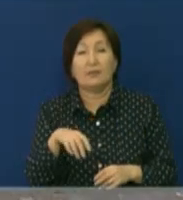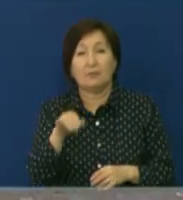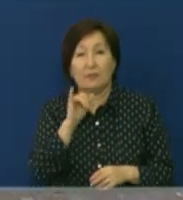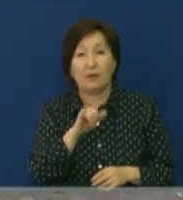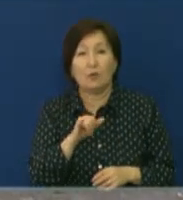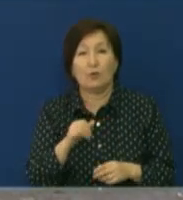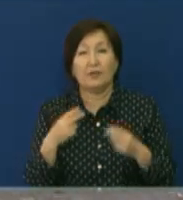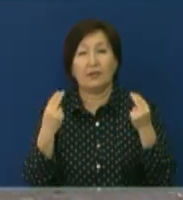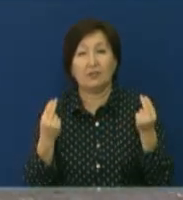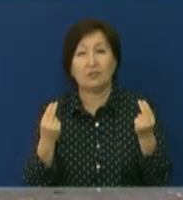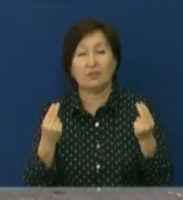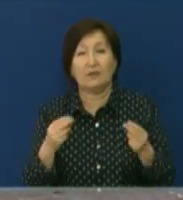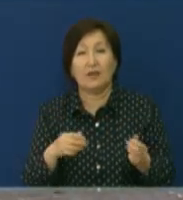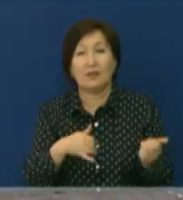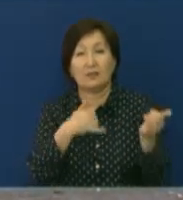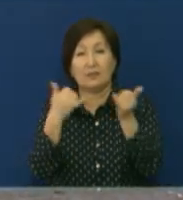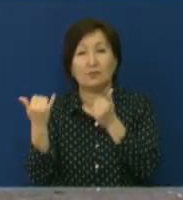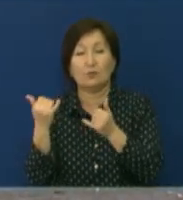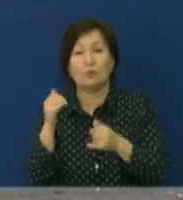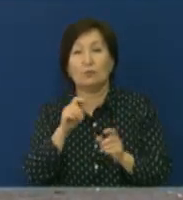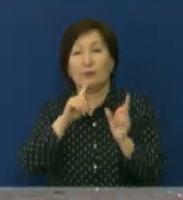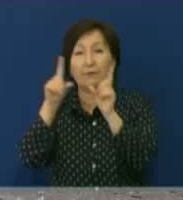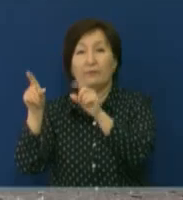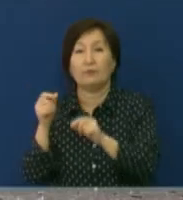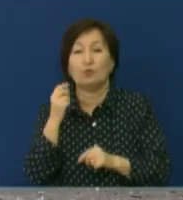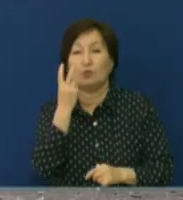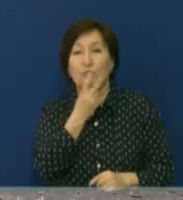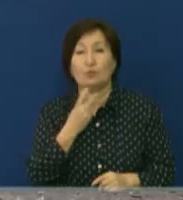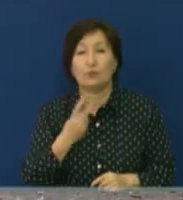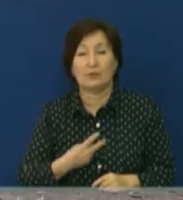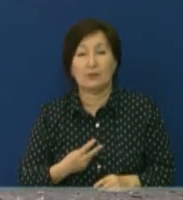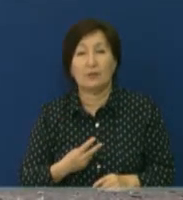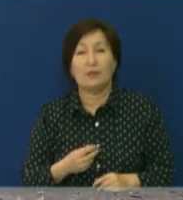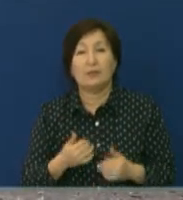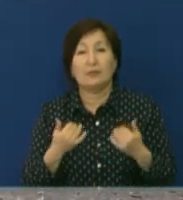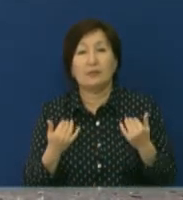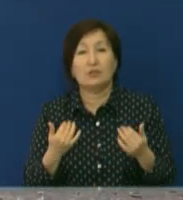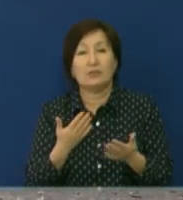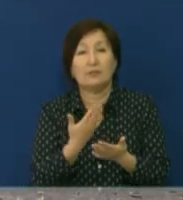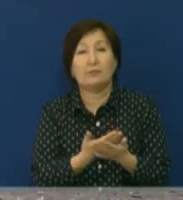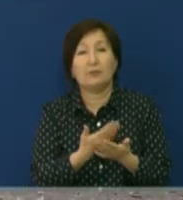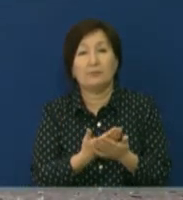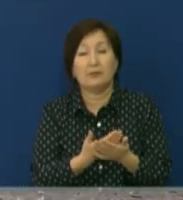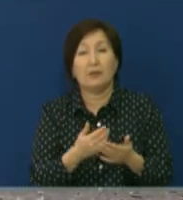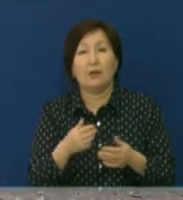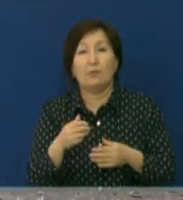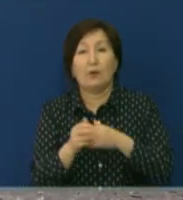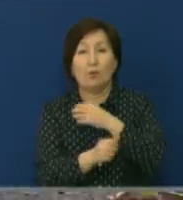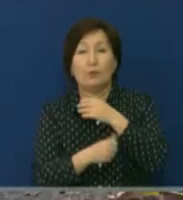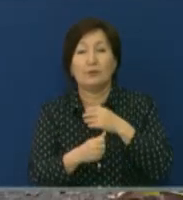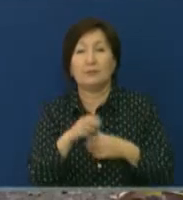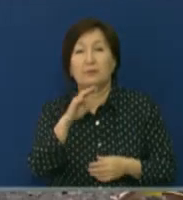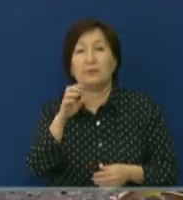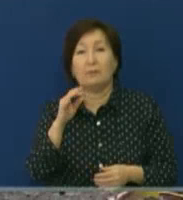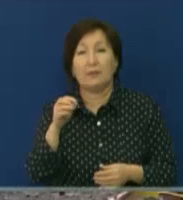оказания услуг по вывозу мусора к примеру квартира владельцы домов относящихся к иска первомайская 32 а